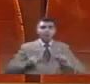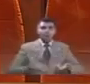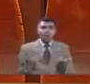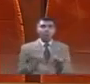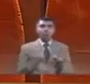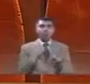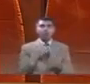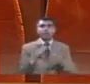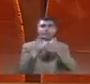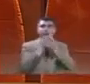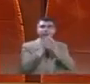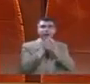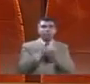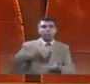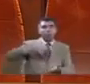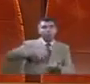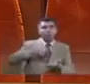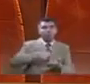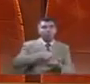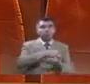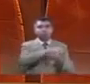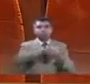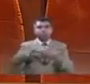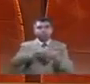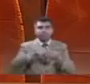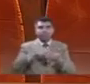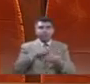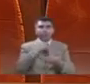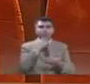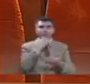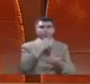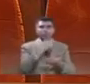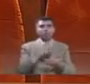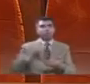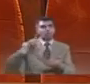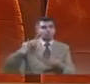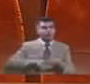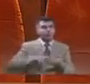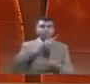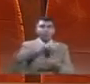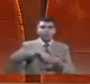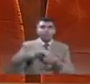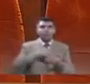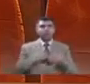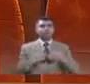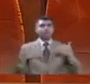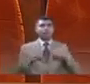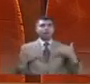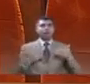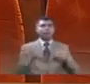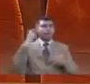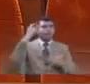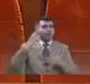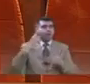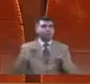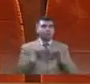برامج التضامن الاجتماعي، وبالتالي وهذه هي لها أساسي يحسوا أنهم معنيون بكل يعني الانشغالات ديال المغاربة